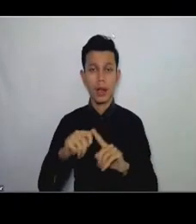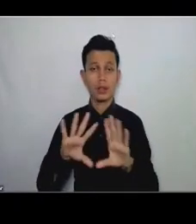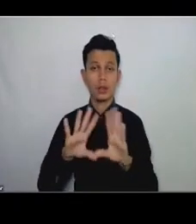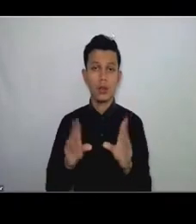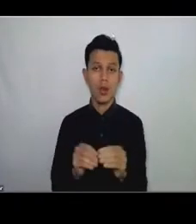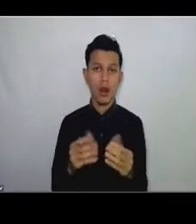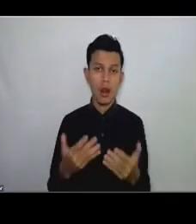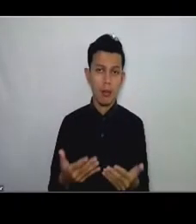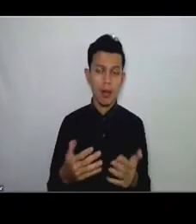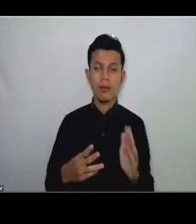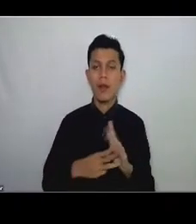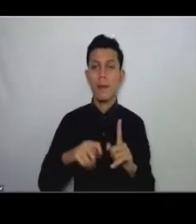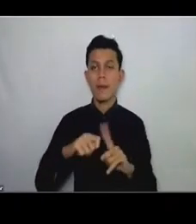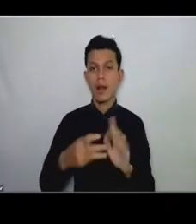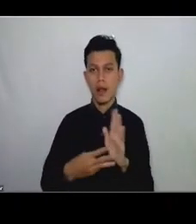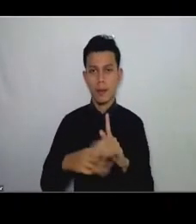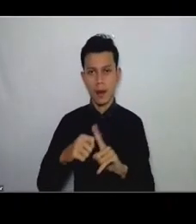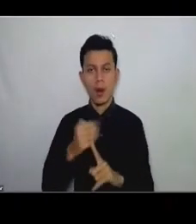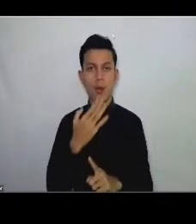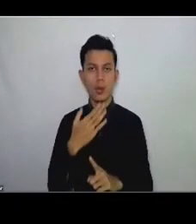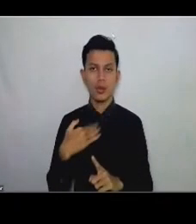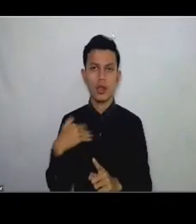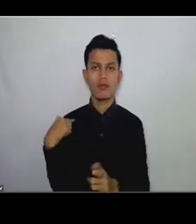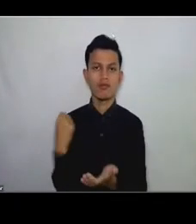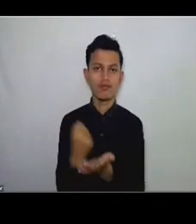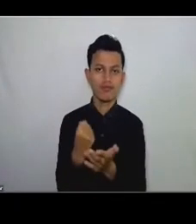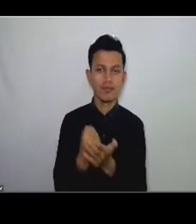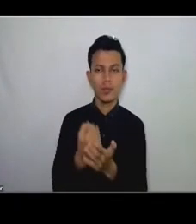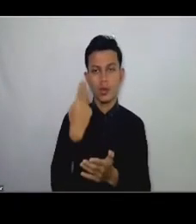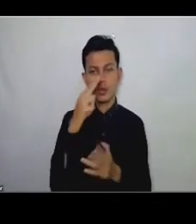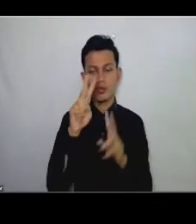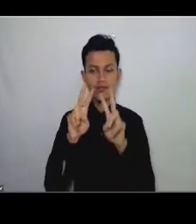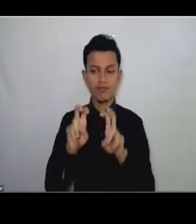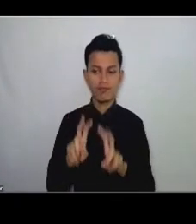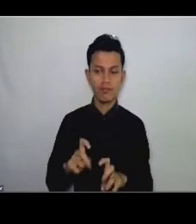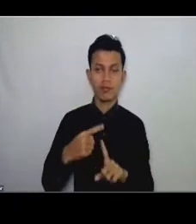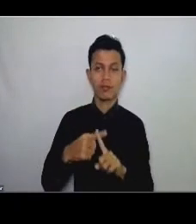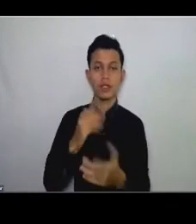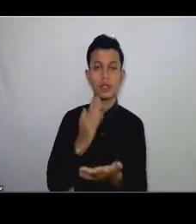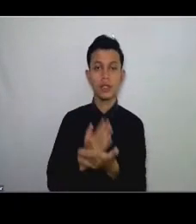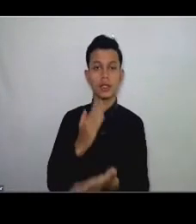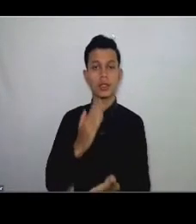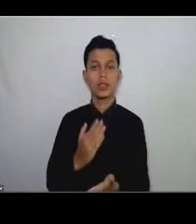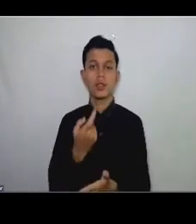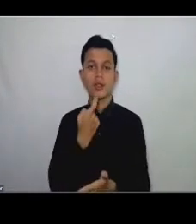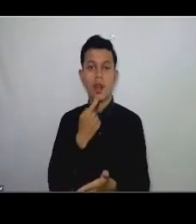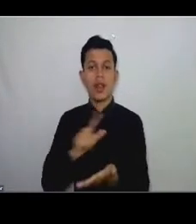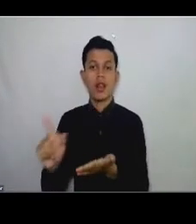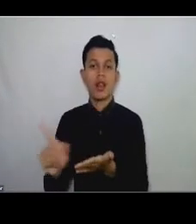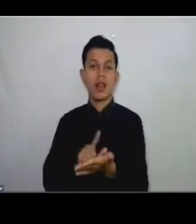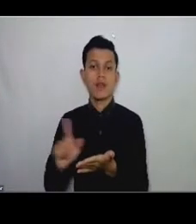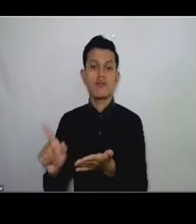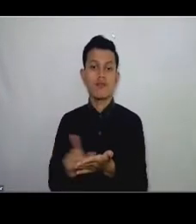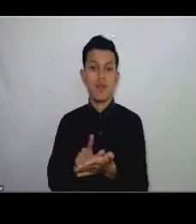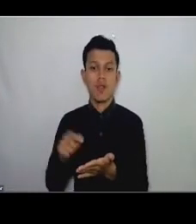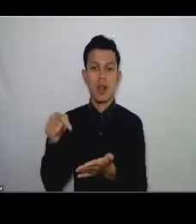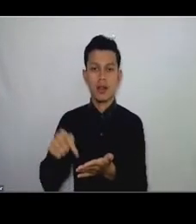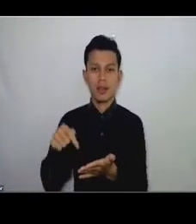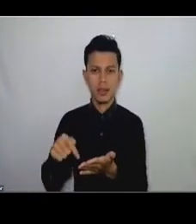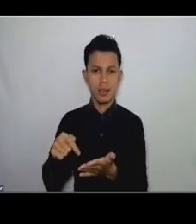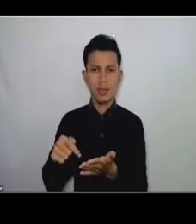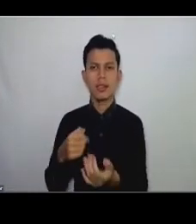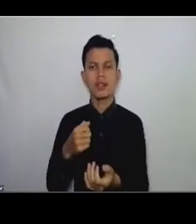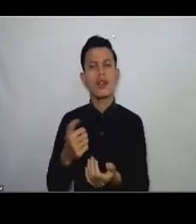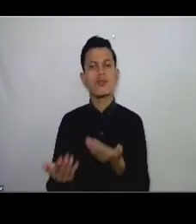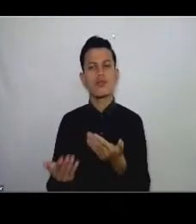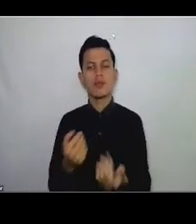majelis kehormatan berwenang untuk memeriksa dan memutus dugaan pelanggaran kode etik dan perilaku hakim konstitusi yang diduga dilakukan oleh